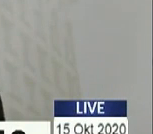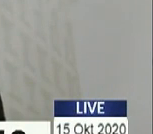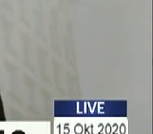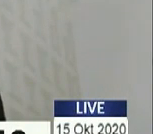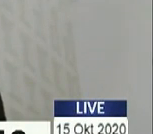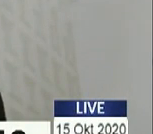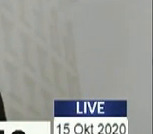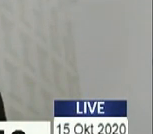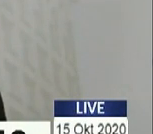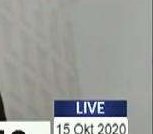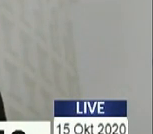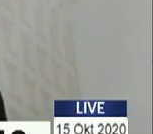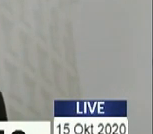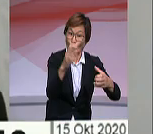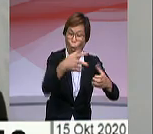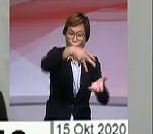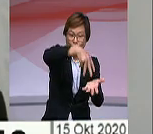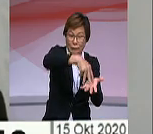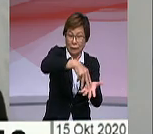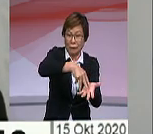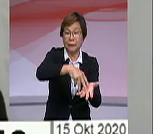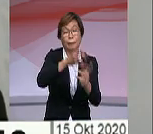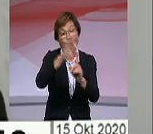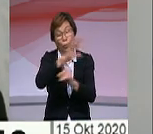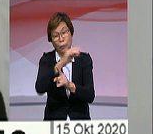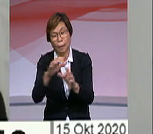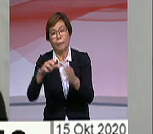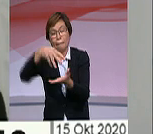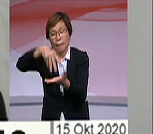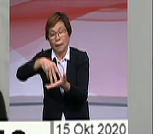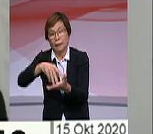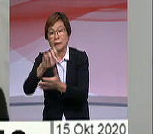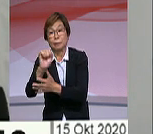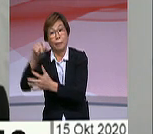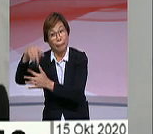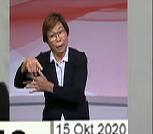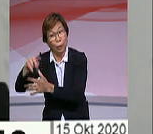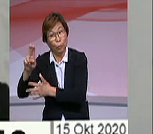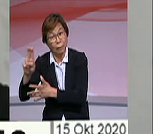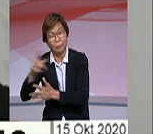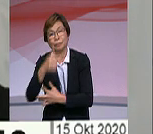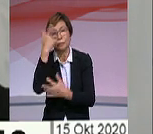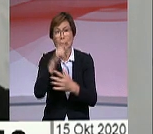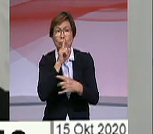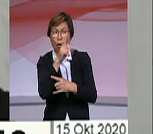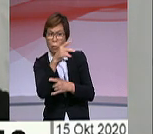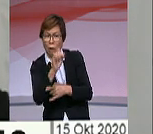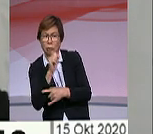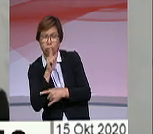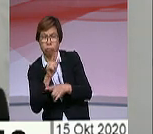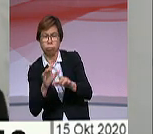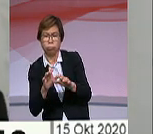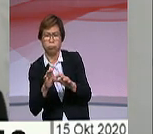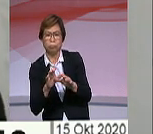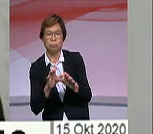daripada kluster Tembok, kluster penjara Reman dan kluster penjara Seberang Perai. Kes-kes ini sememangnya terasing